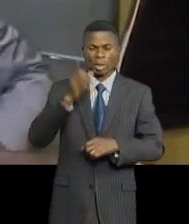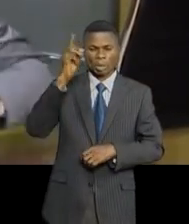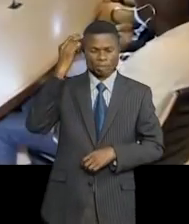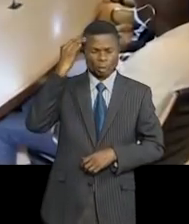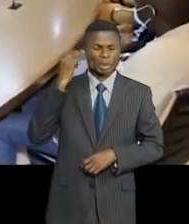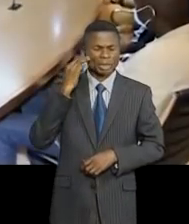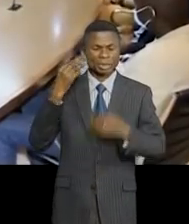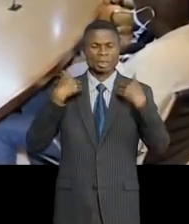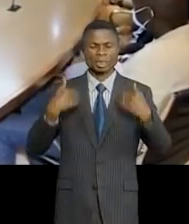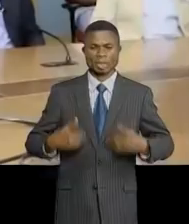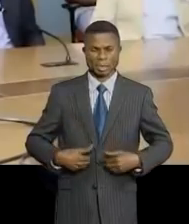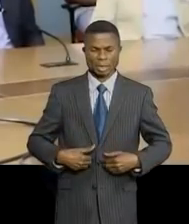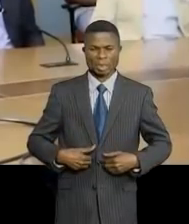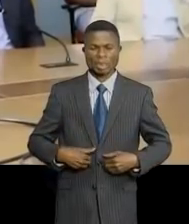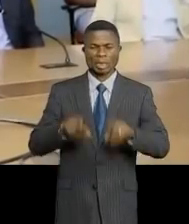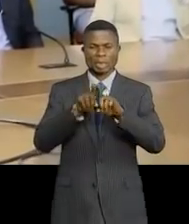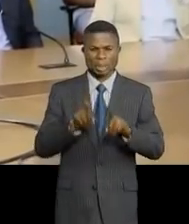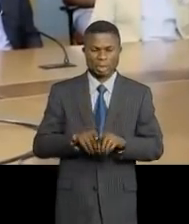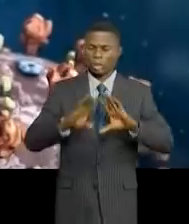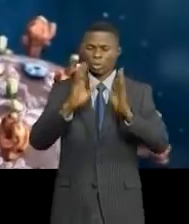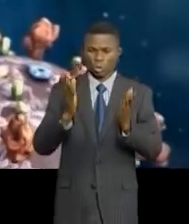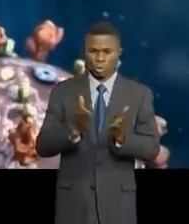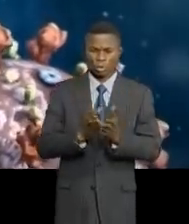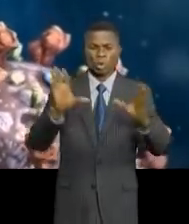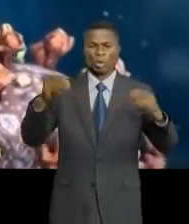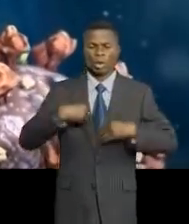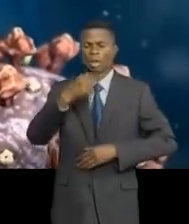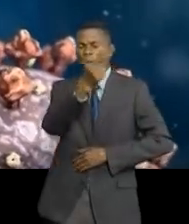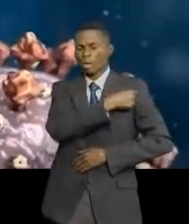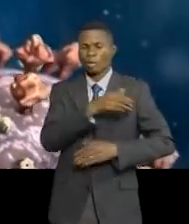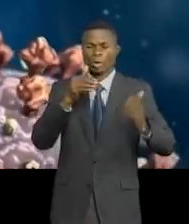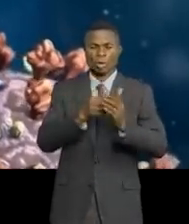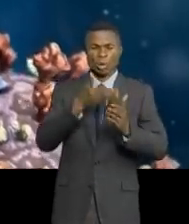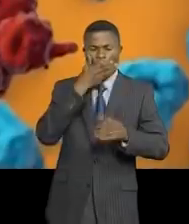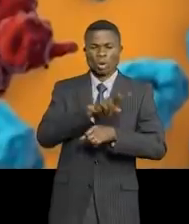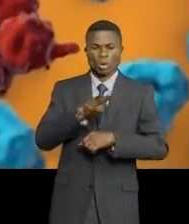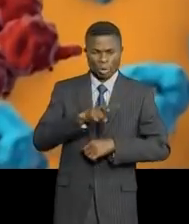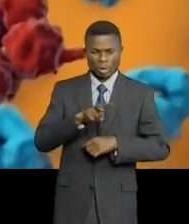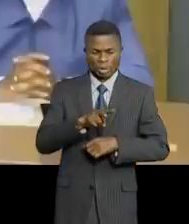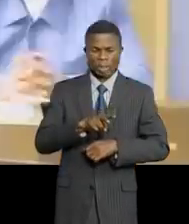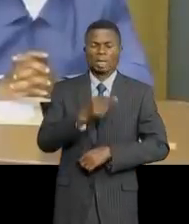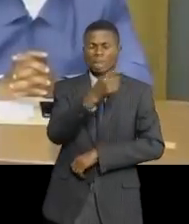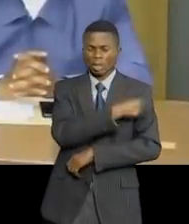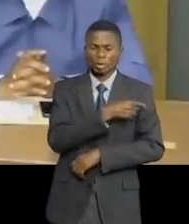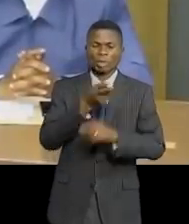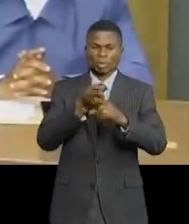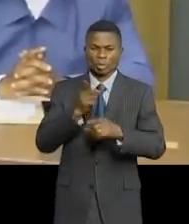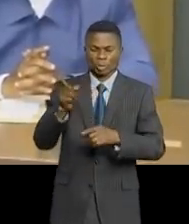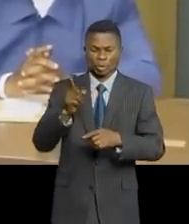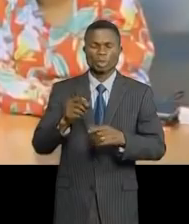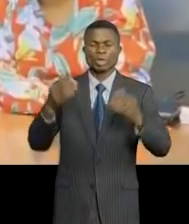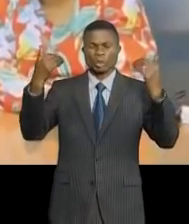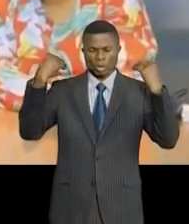en République démocratique du Congo, ayant tous été vaccinés contre la COVID-19 par AstraZeneca. Ces leaders